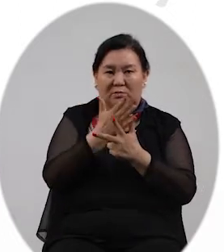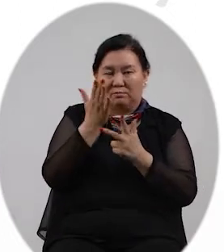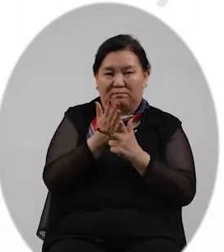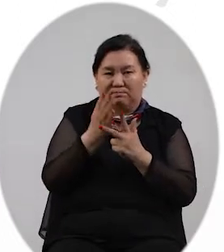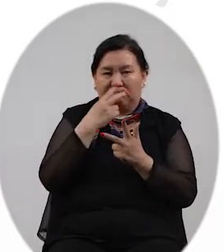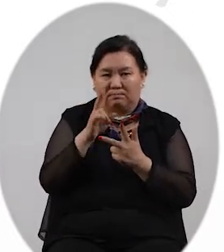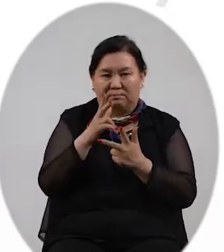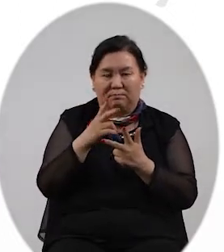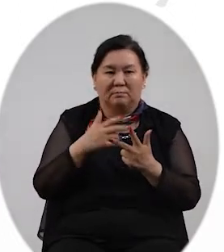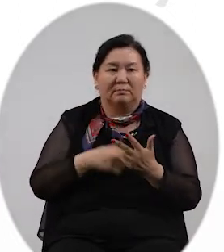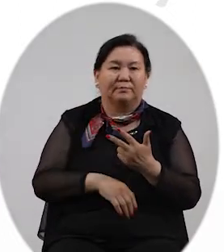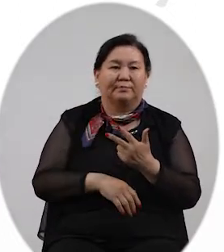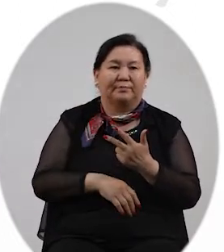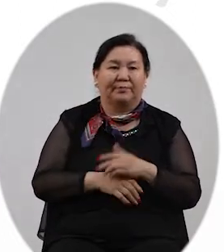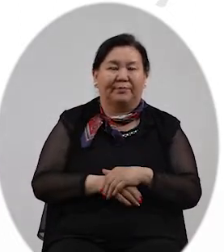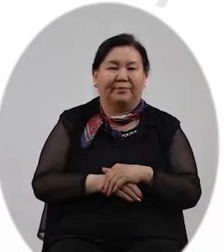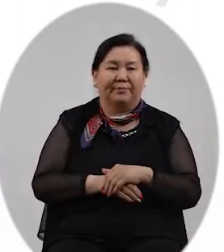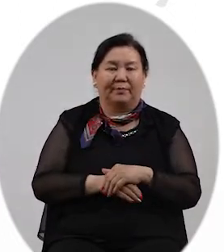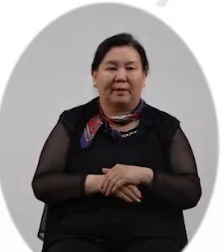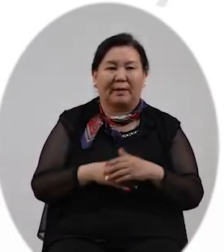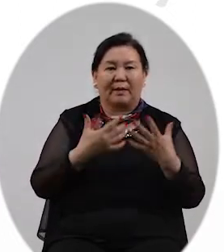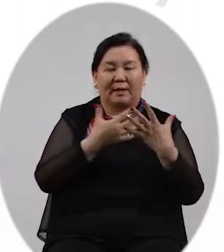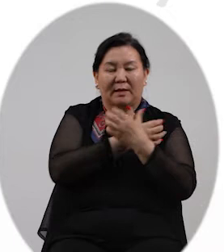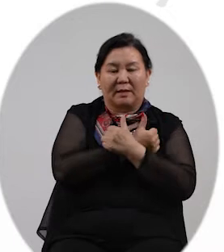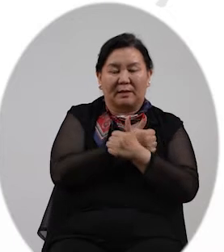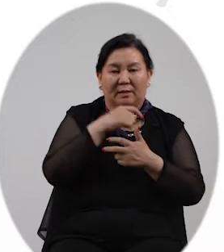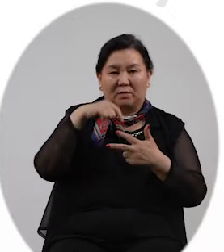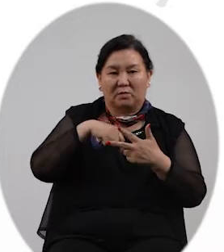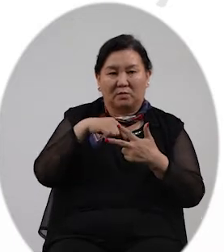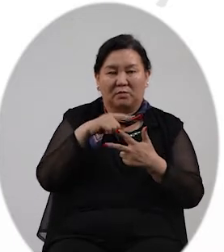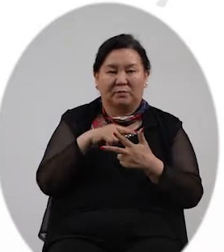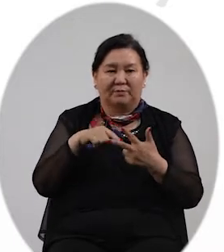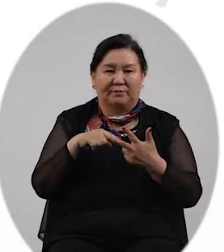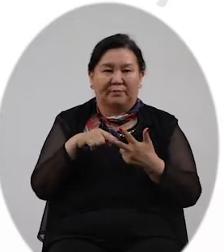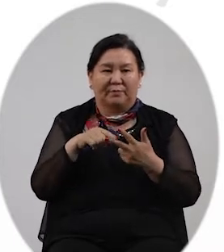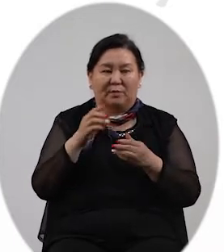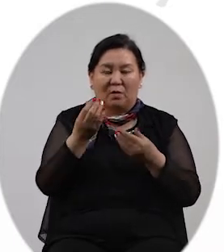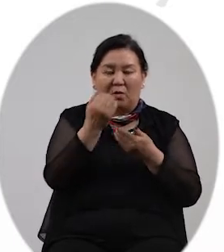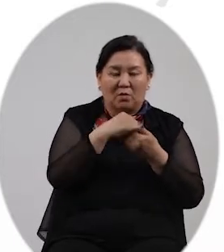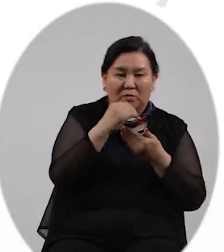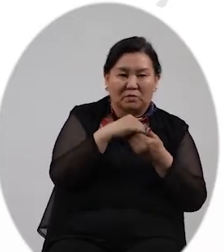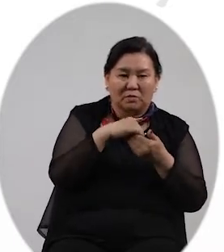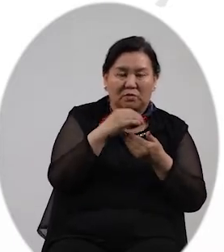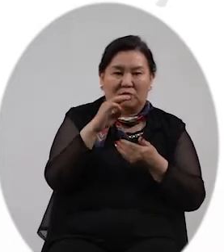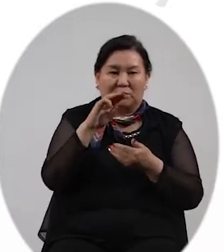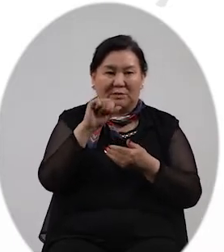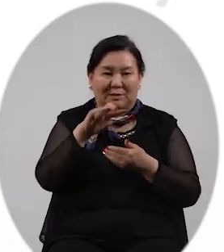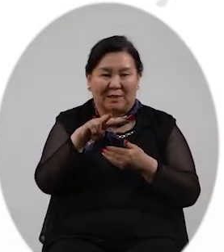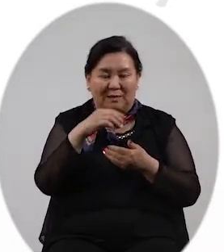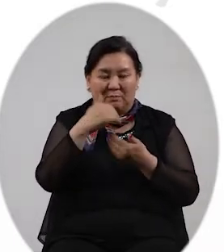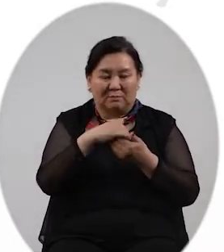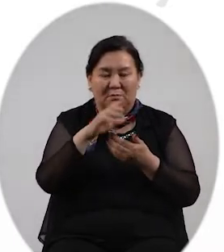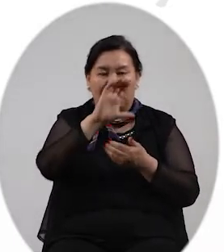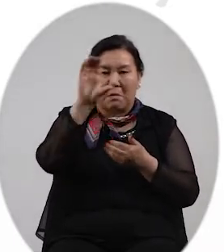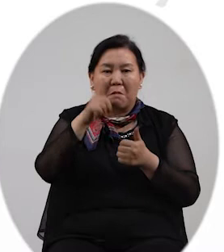бид нэр ангилж авч үздэг байгаа. За гэрээний үндсэн нөхцөлийг бол оролцогч талууд тодорхой одоо худалдаа